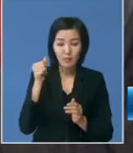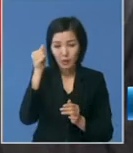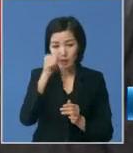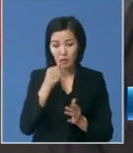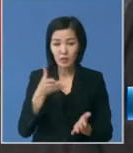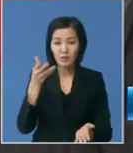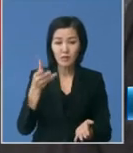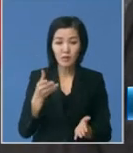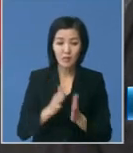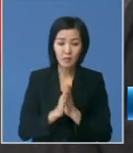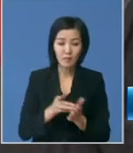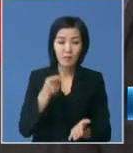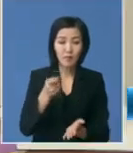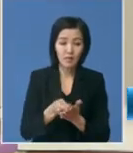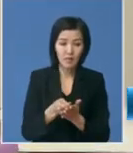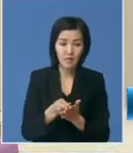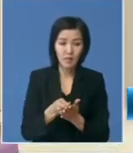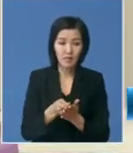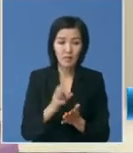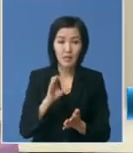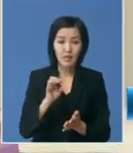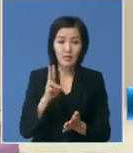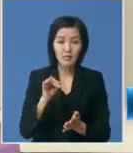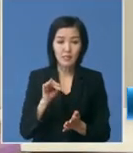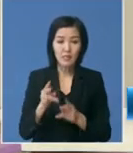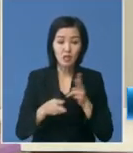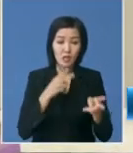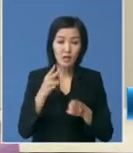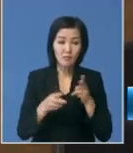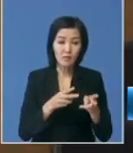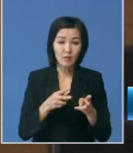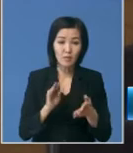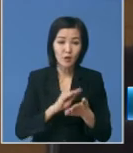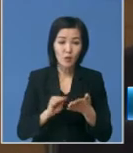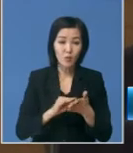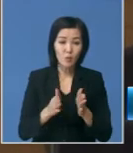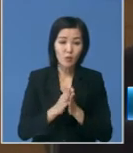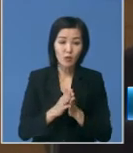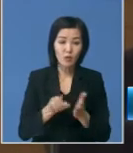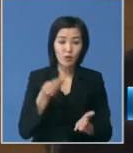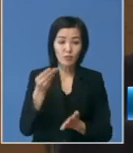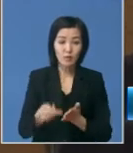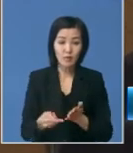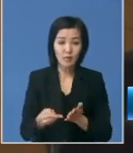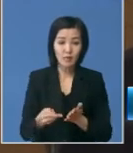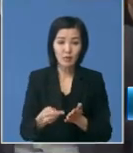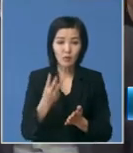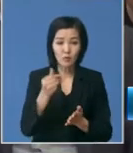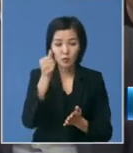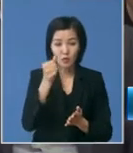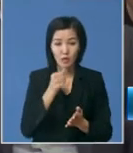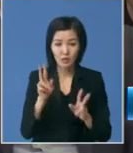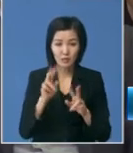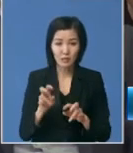дейді отағасы. Сондықтан ол Ескелді аудандық прокуратураға шағымданып өтініш жазған. Соңғы 3 ай бойы жұбайы Айым Серікжанова